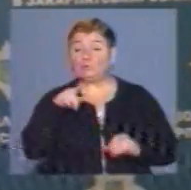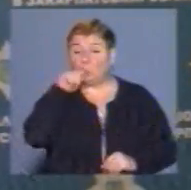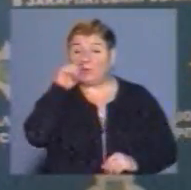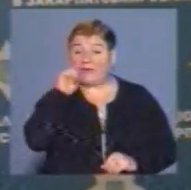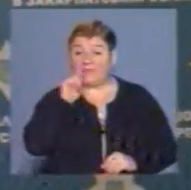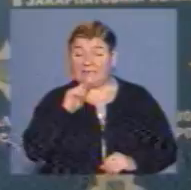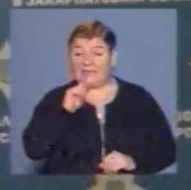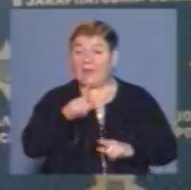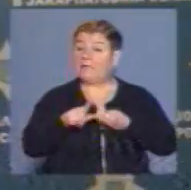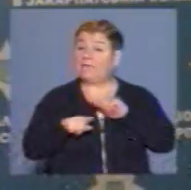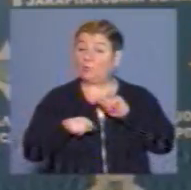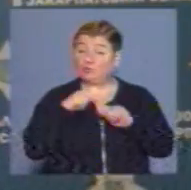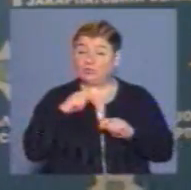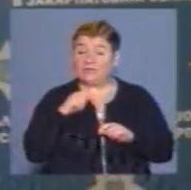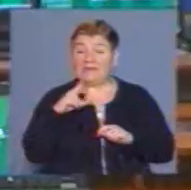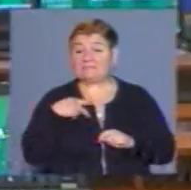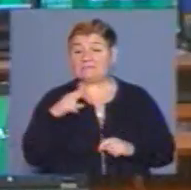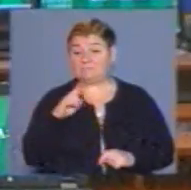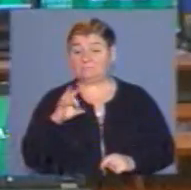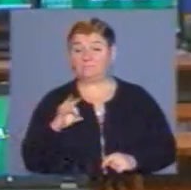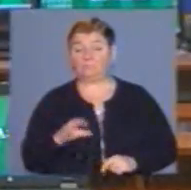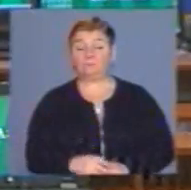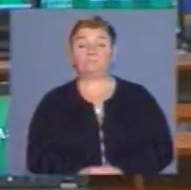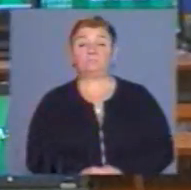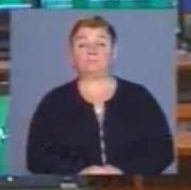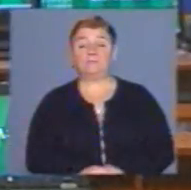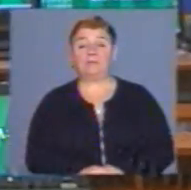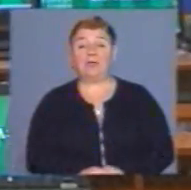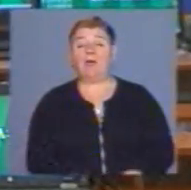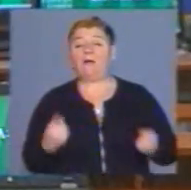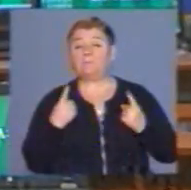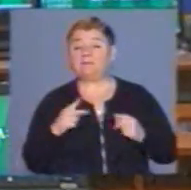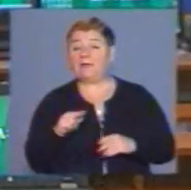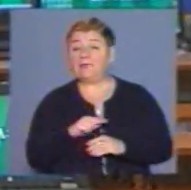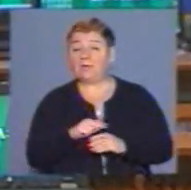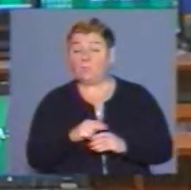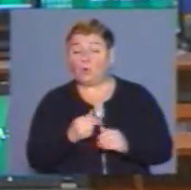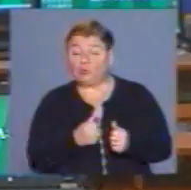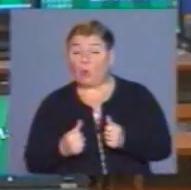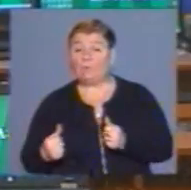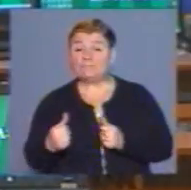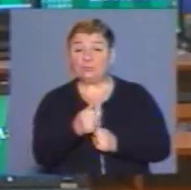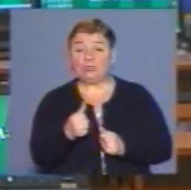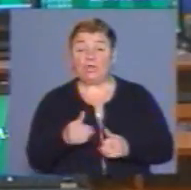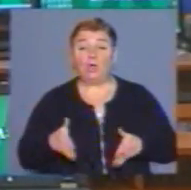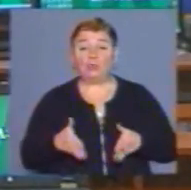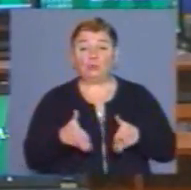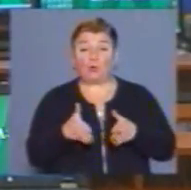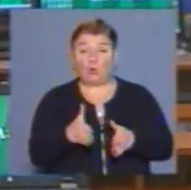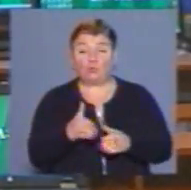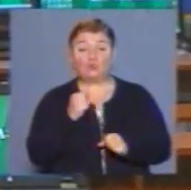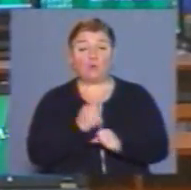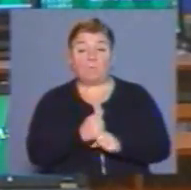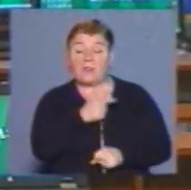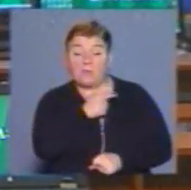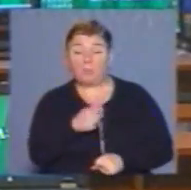адміністративні правопорушення. Це дрібне хуліганство. Капітальний ремонт об'їзної дороги в Мукачеві зроблять протягом року.